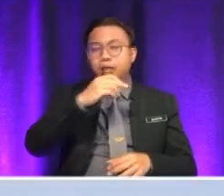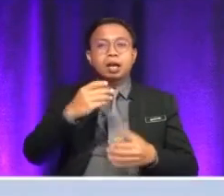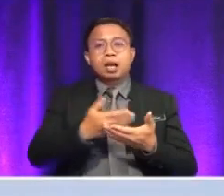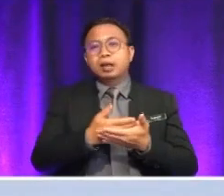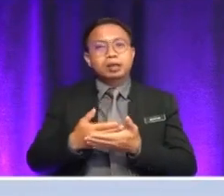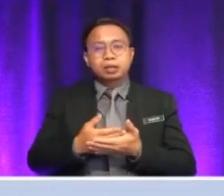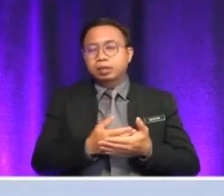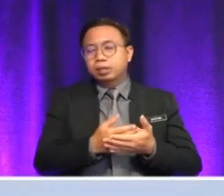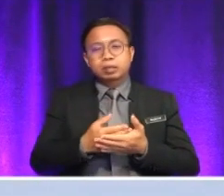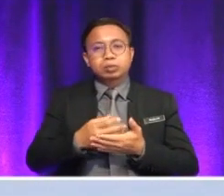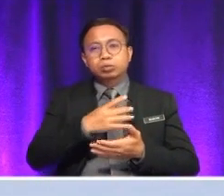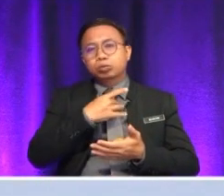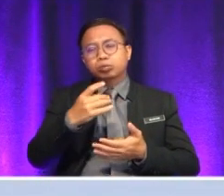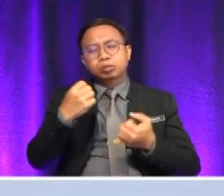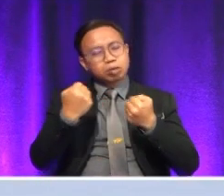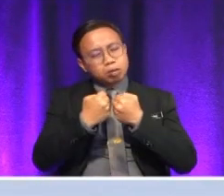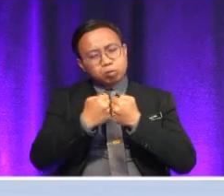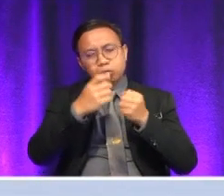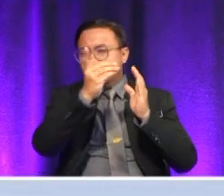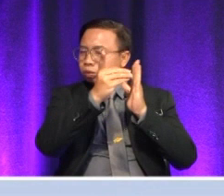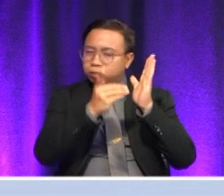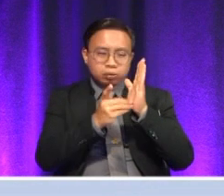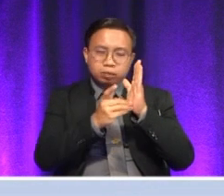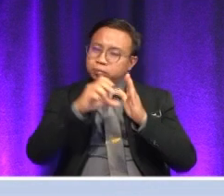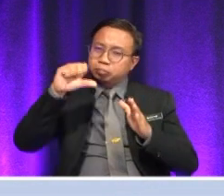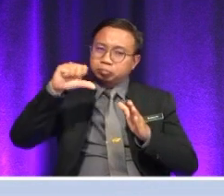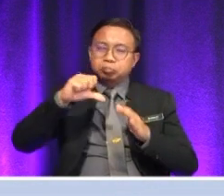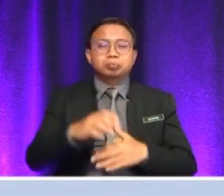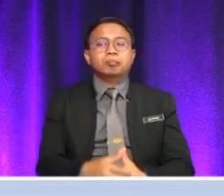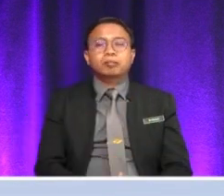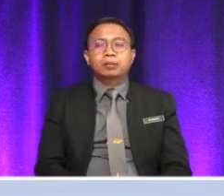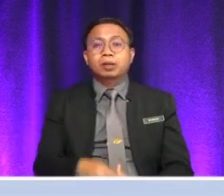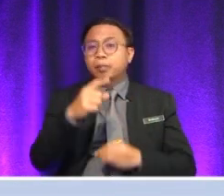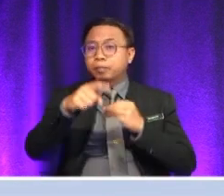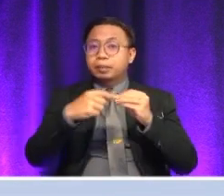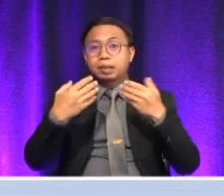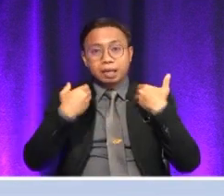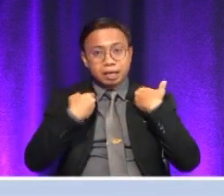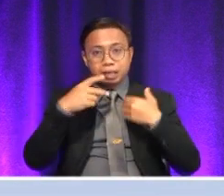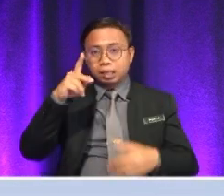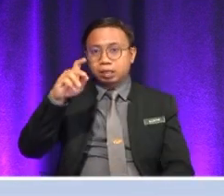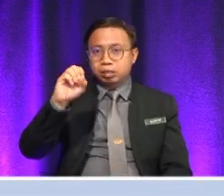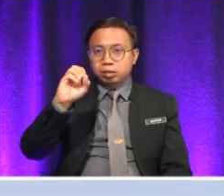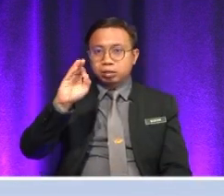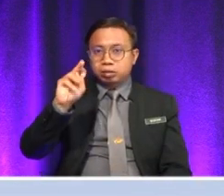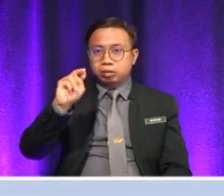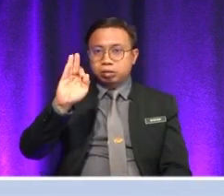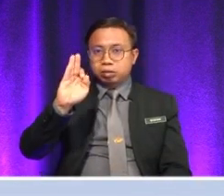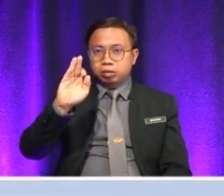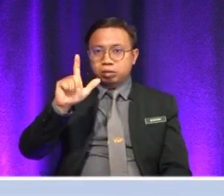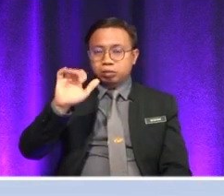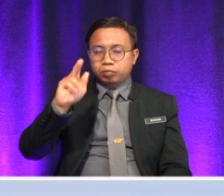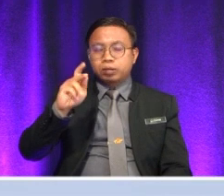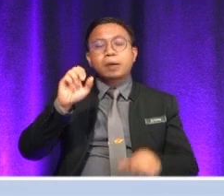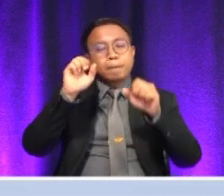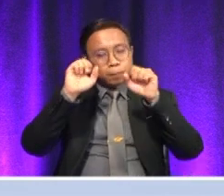dan mempunyai masalah disiplin. Okey, selalunya kat sini, okey, bila ada konflik di rumah, okey, boleh menyebabkan